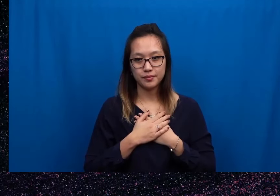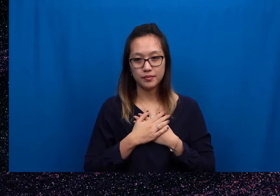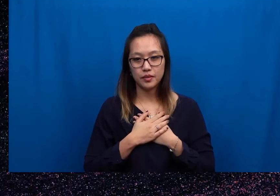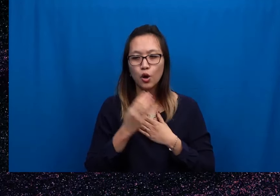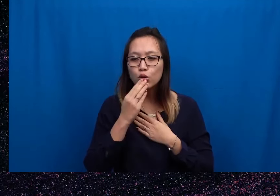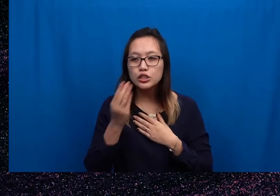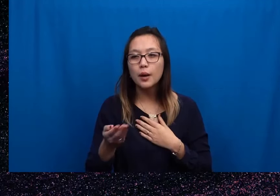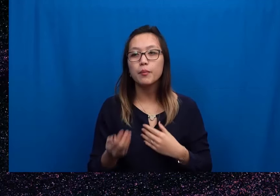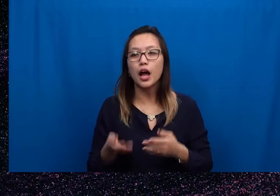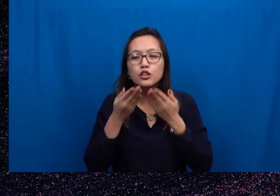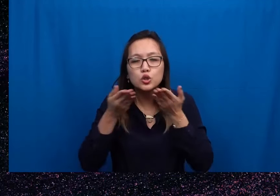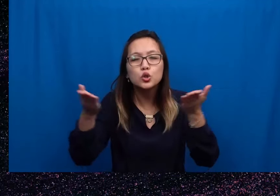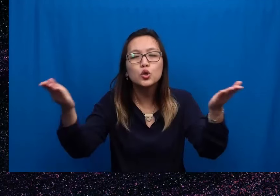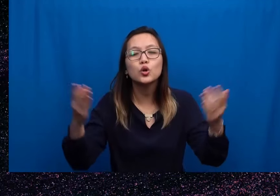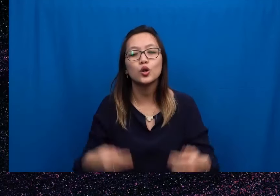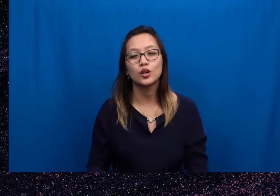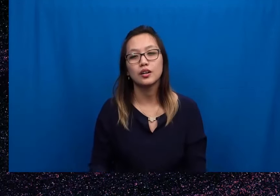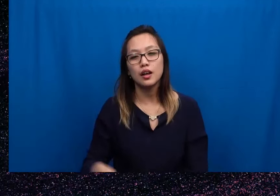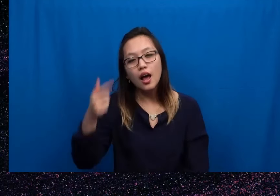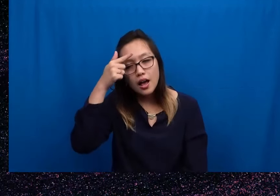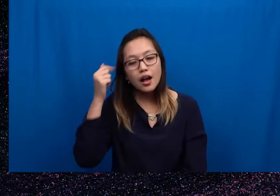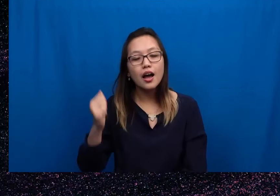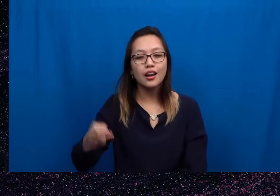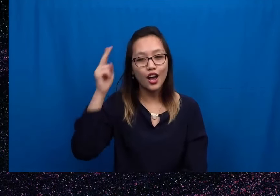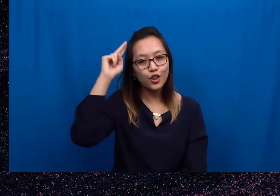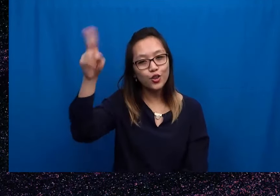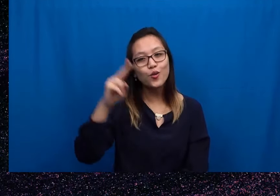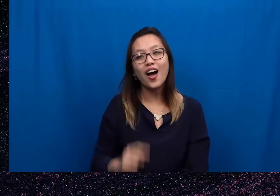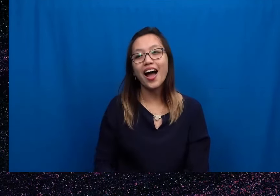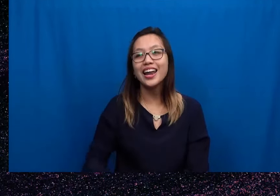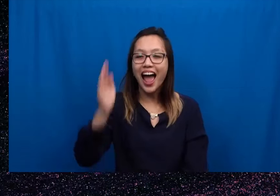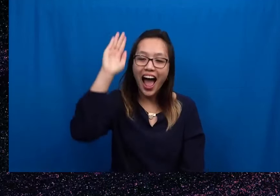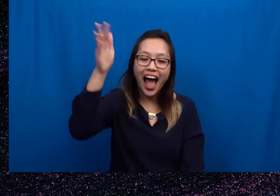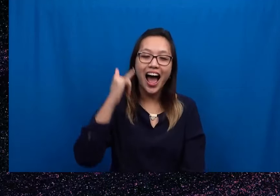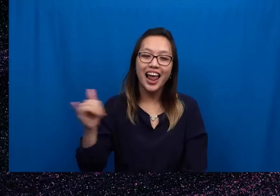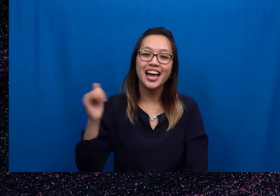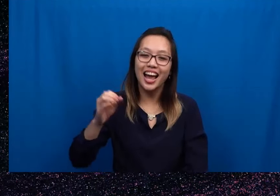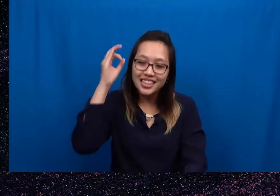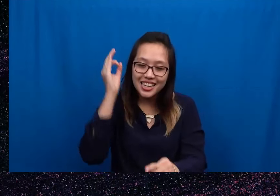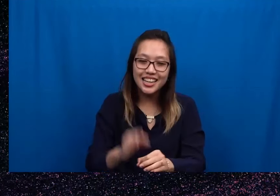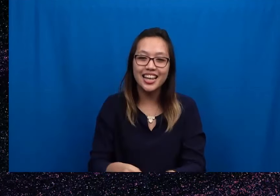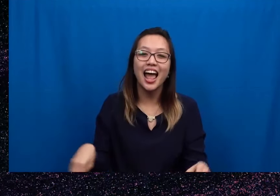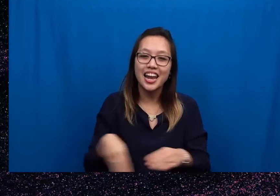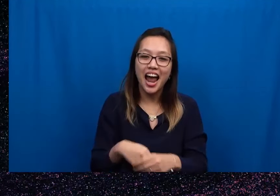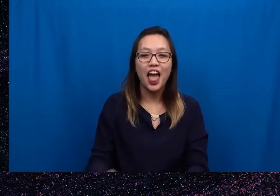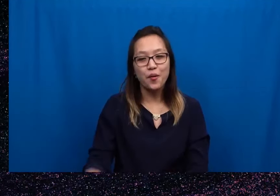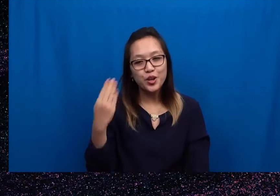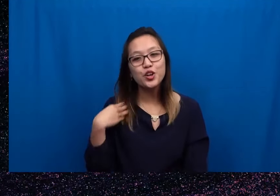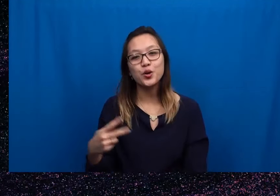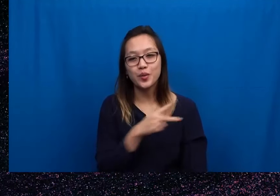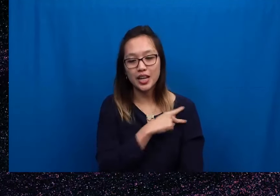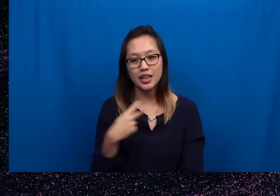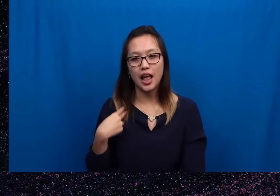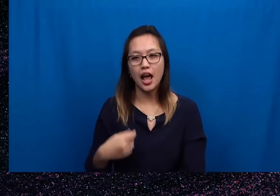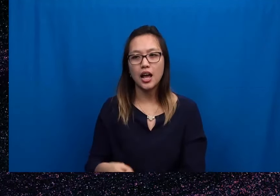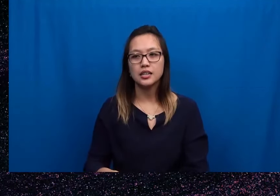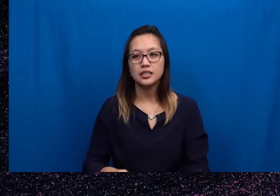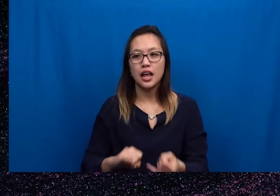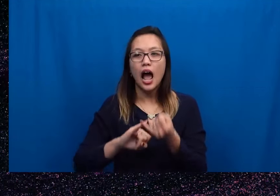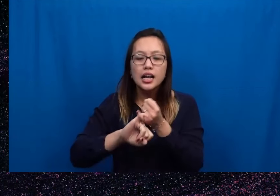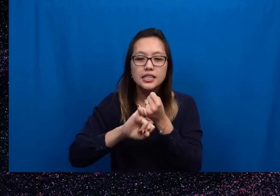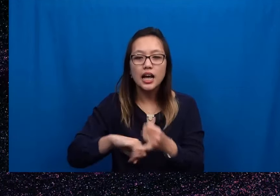Ucapkan syukur karena Tuhan adalah Allah yang setia dalam hidup kita. Janjinya berkata bahwa